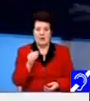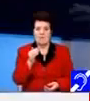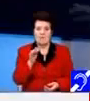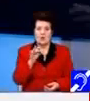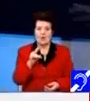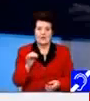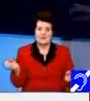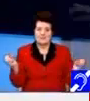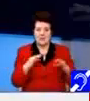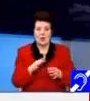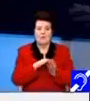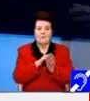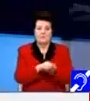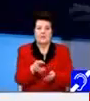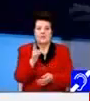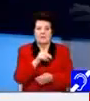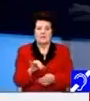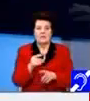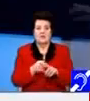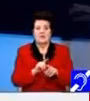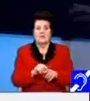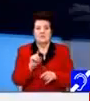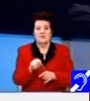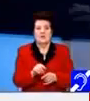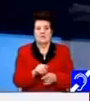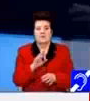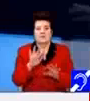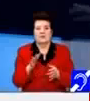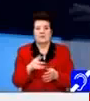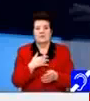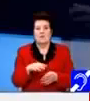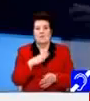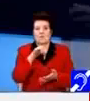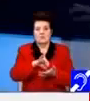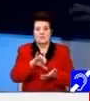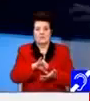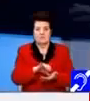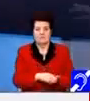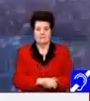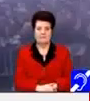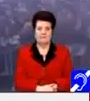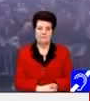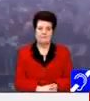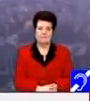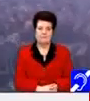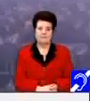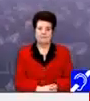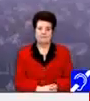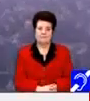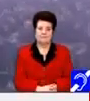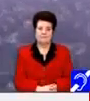să-l aplaude pentru ultima dată pe David Astori. Tătărușanu și Ianis Hagi au fost și ei prezenți la funeralii.